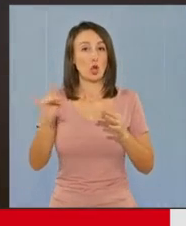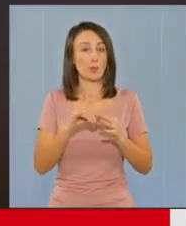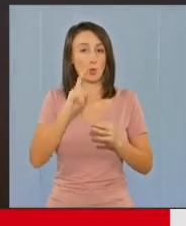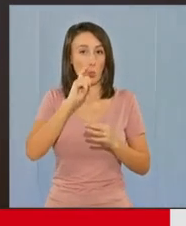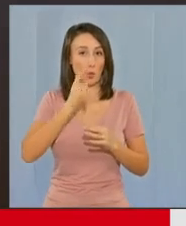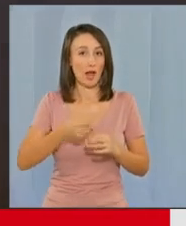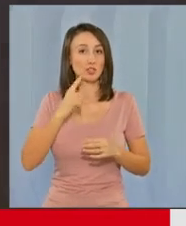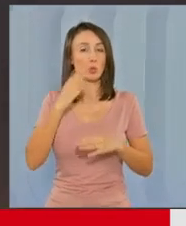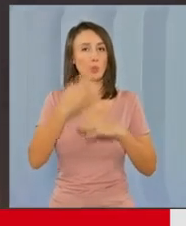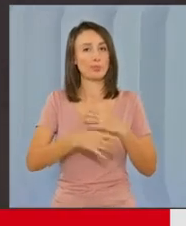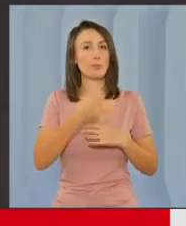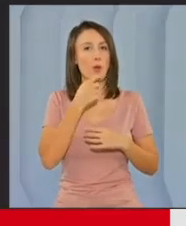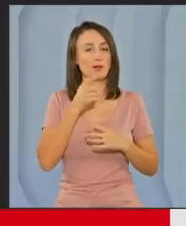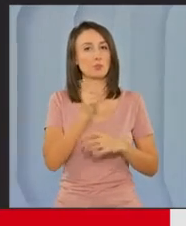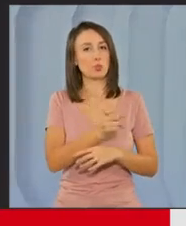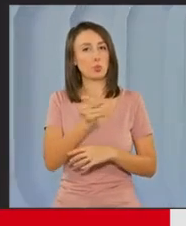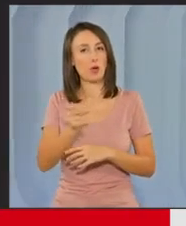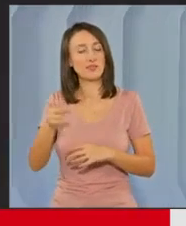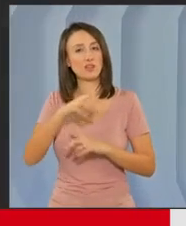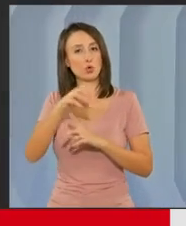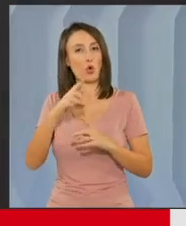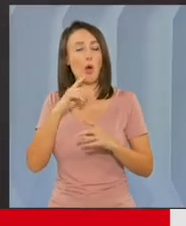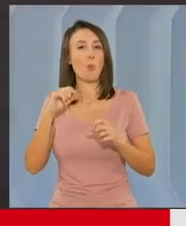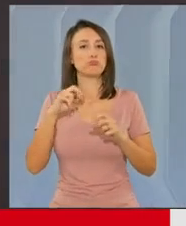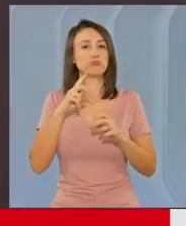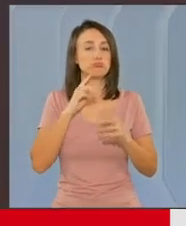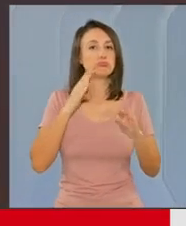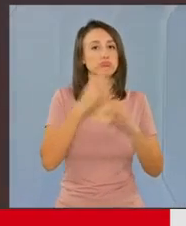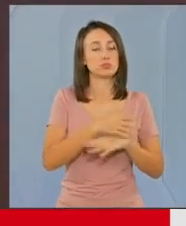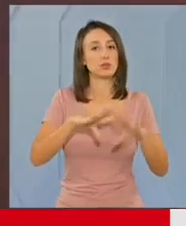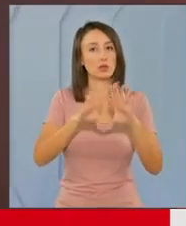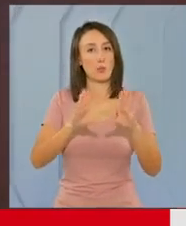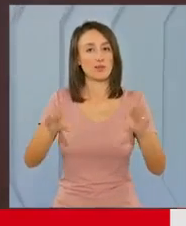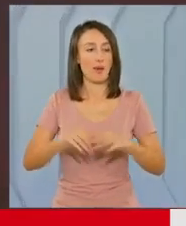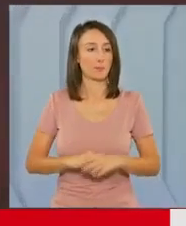Ucraina, iar în ultimul an fragmente de drone rusești s-au abătut în mod repetat asupra teritoriului său.